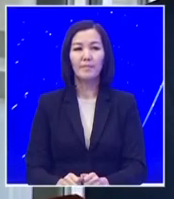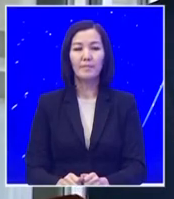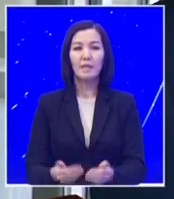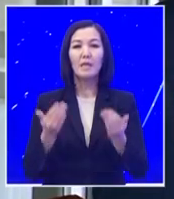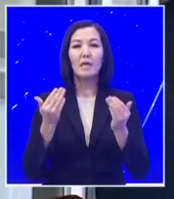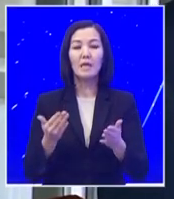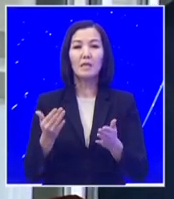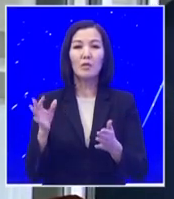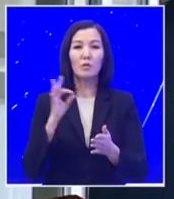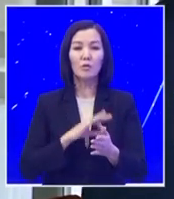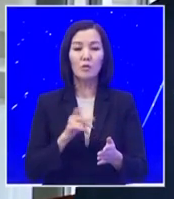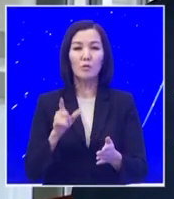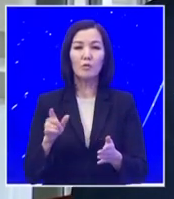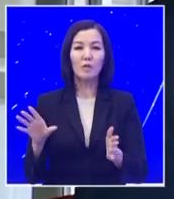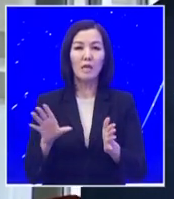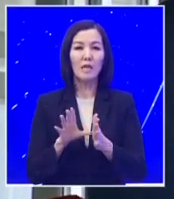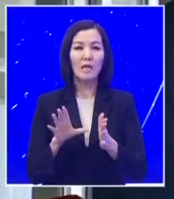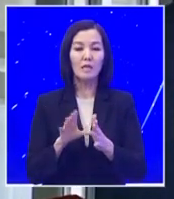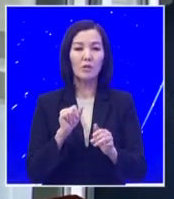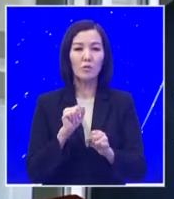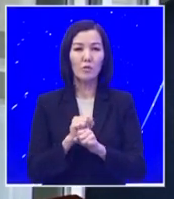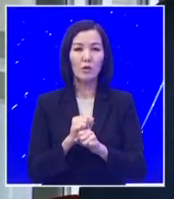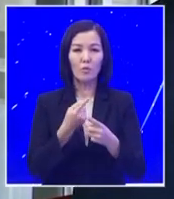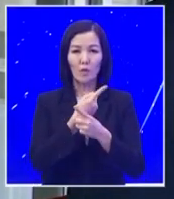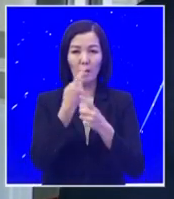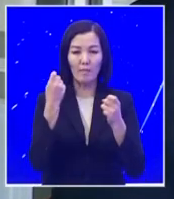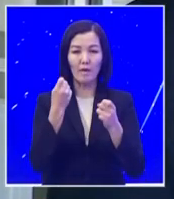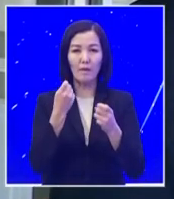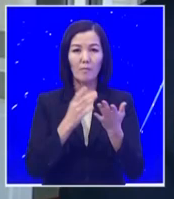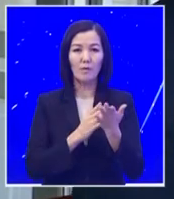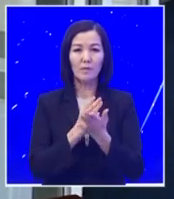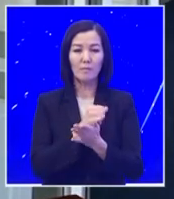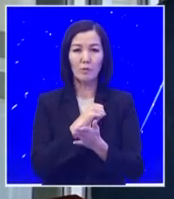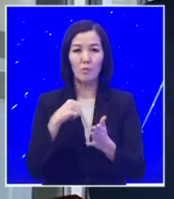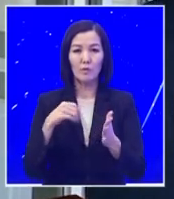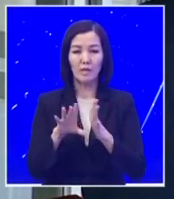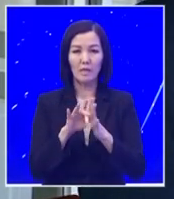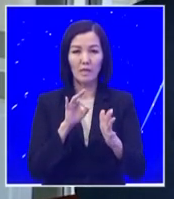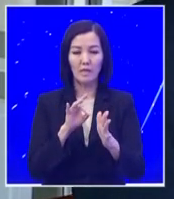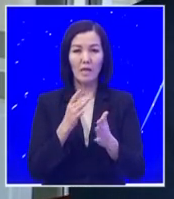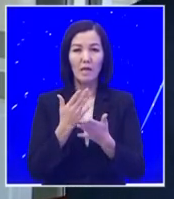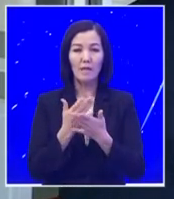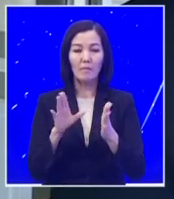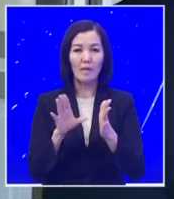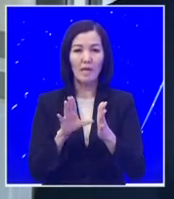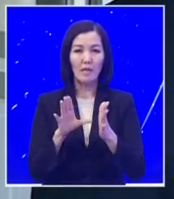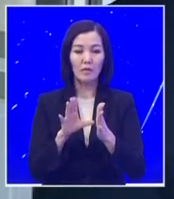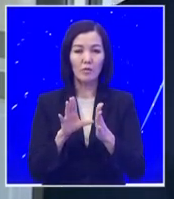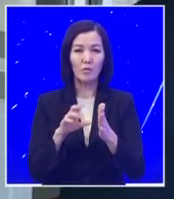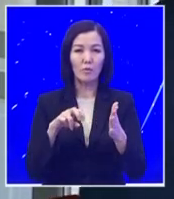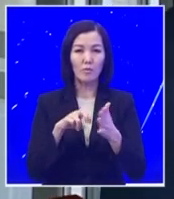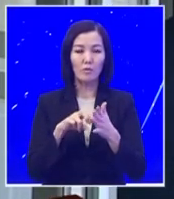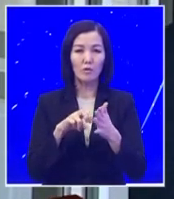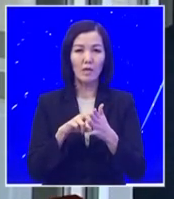Енді тұтынушылар электр энергияны тоқтату жайында хабарлама алу қызметін өздері таңдайды. Электронды пошта, факс